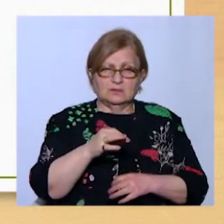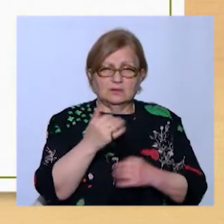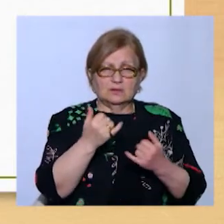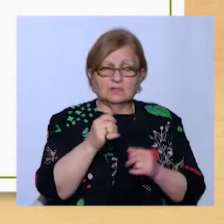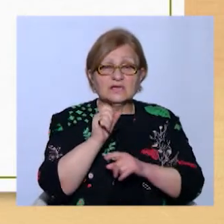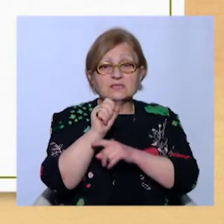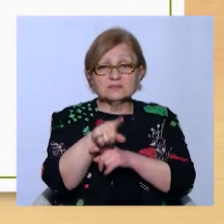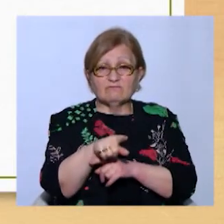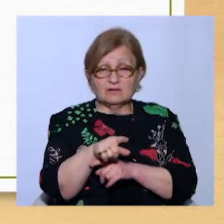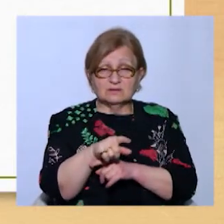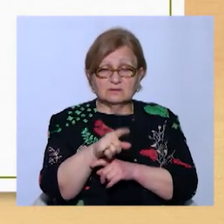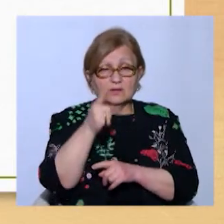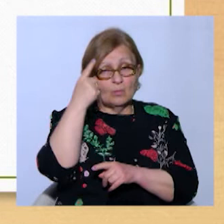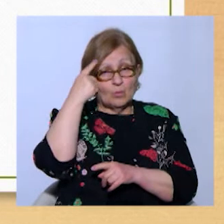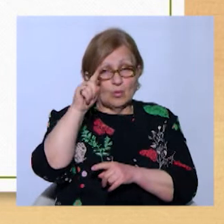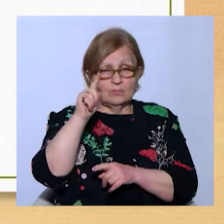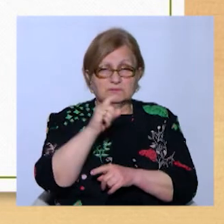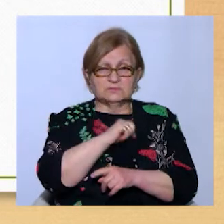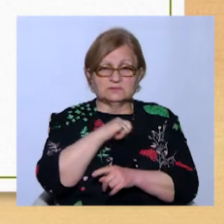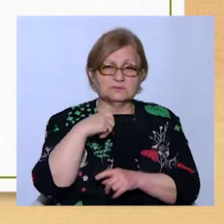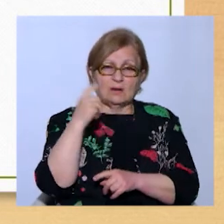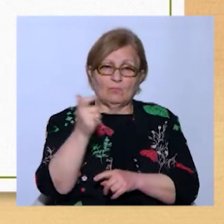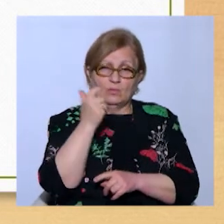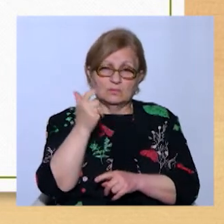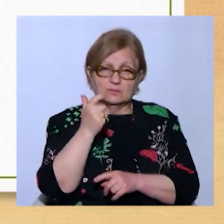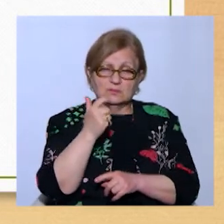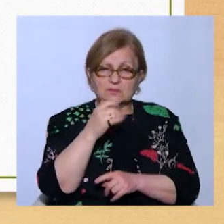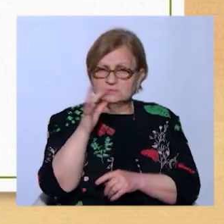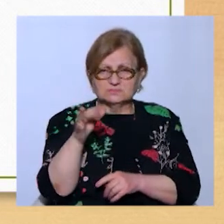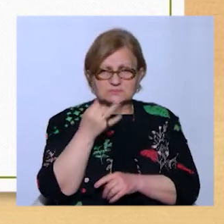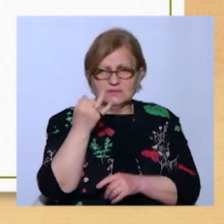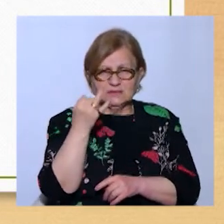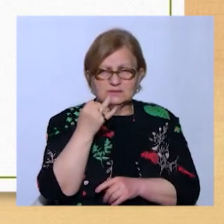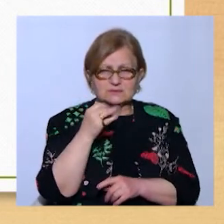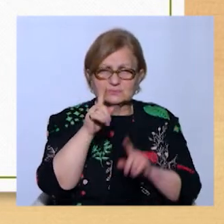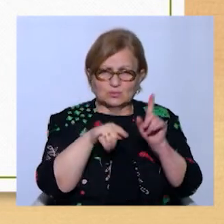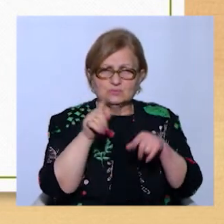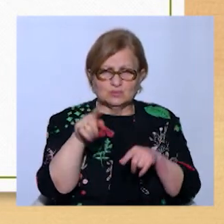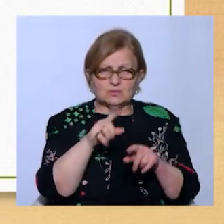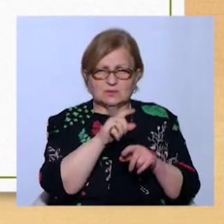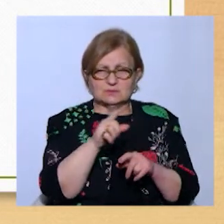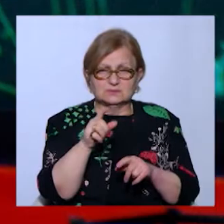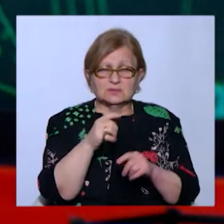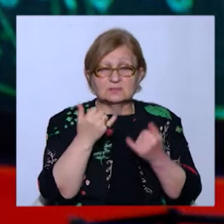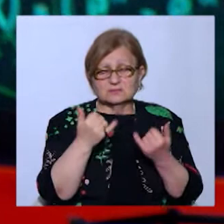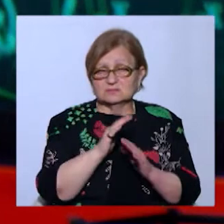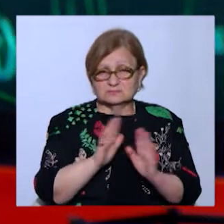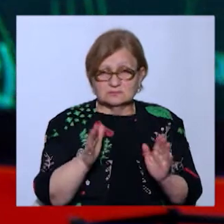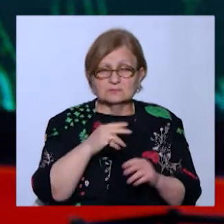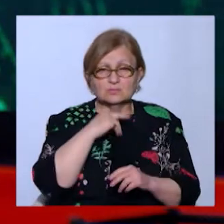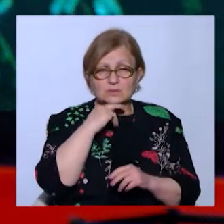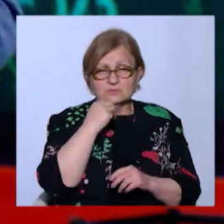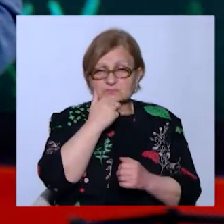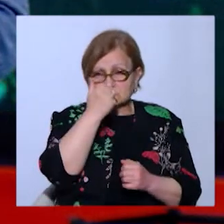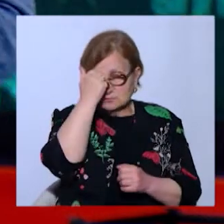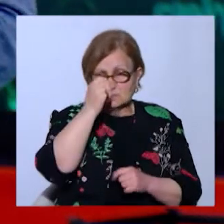ტრადიციულად დავალებას. მოიფიქრეთ დამოუკიდებლად, საკმაოდ საინტერესოა ზოგიერთი მათგანი. დღეისათვის სულ ეს იყო, მადლობთ